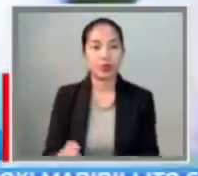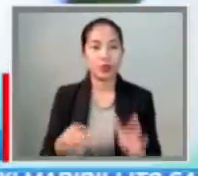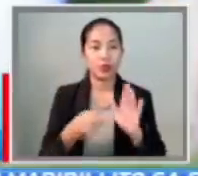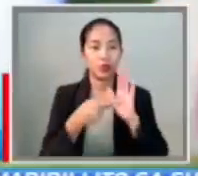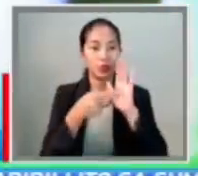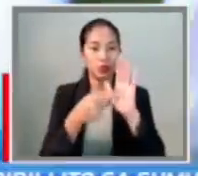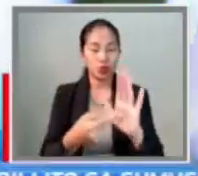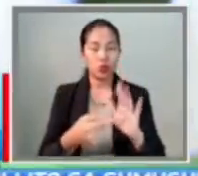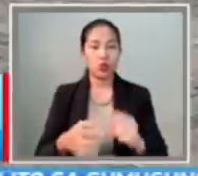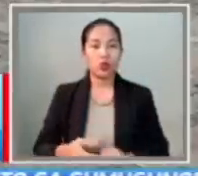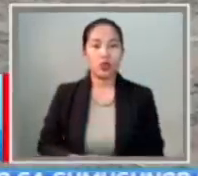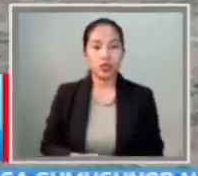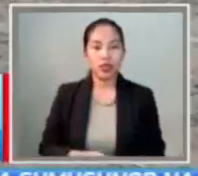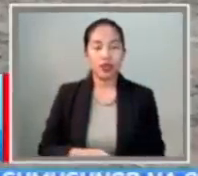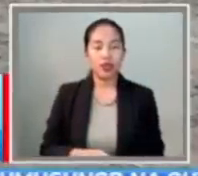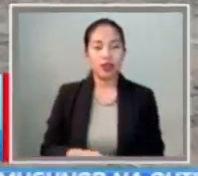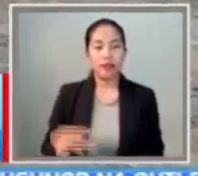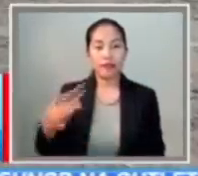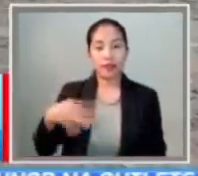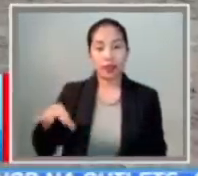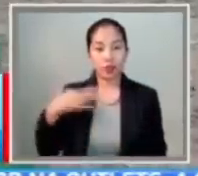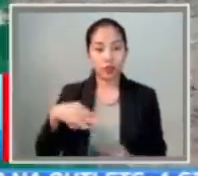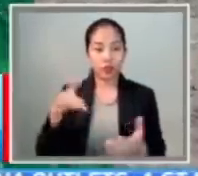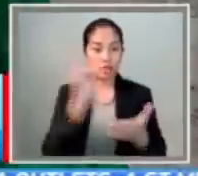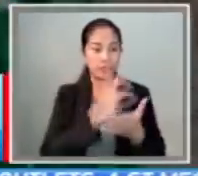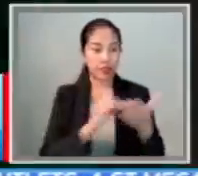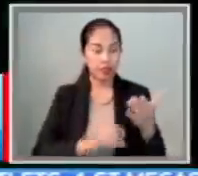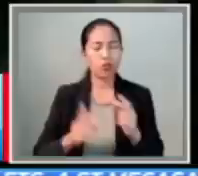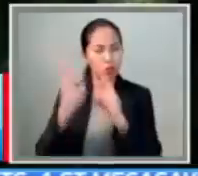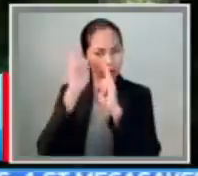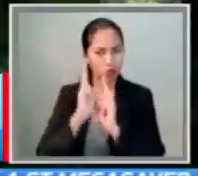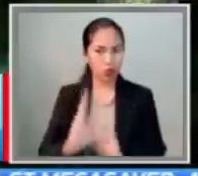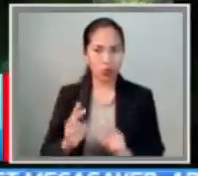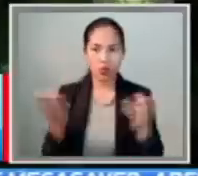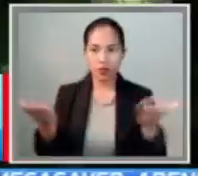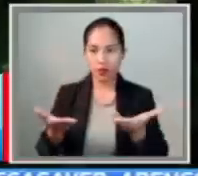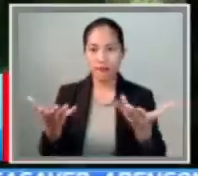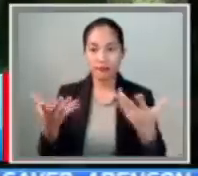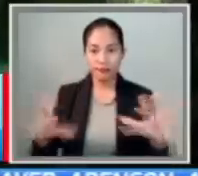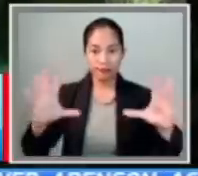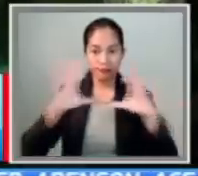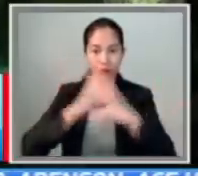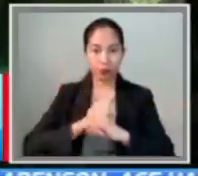It's an honor na nandito kami. Matapos ang Santa Cruzan,